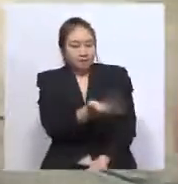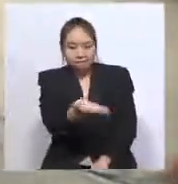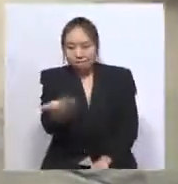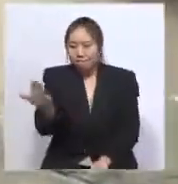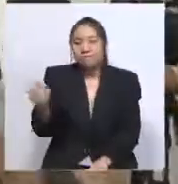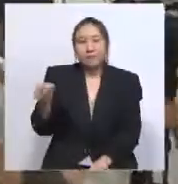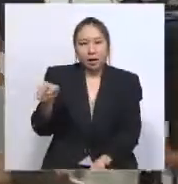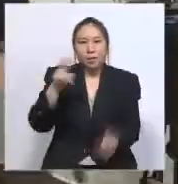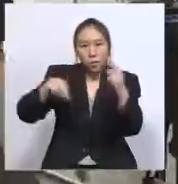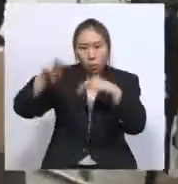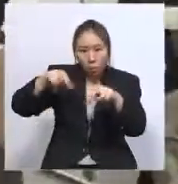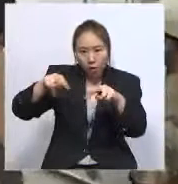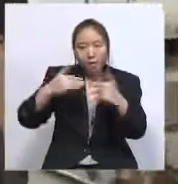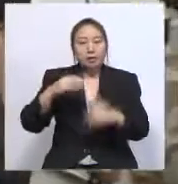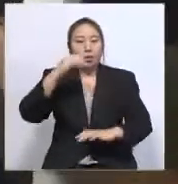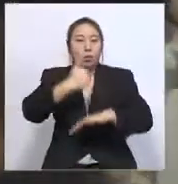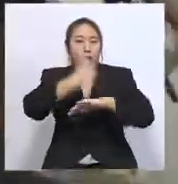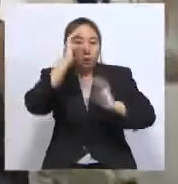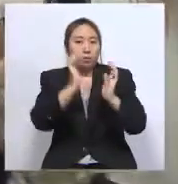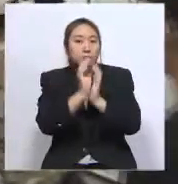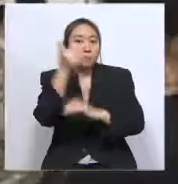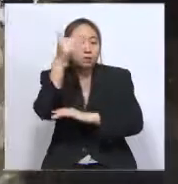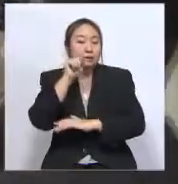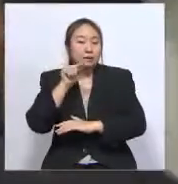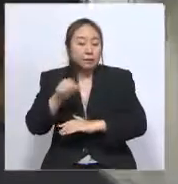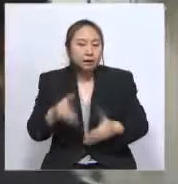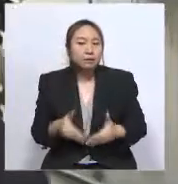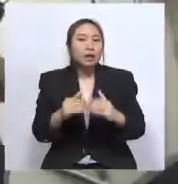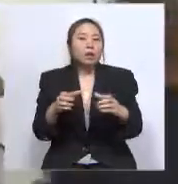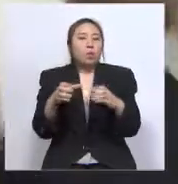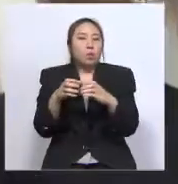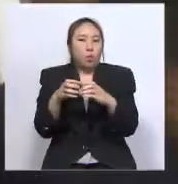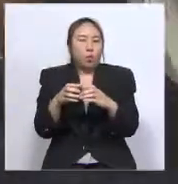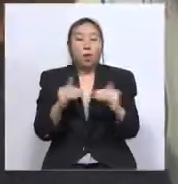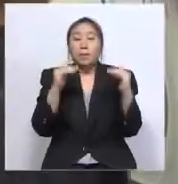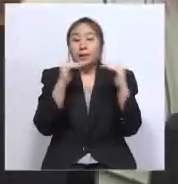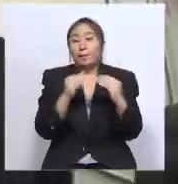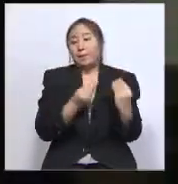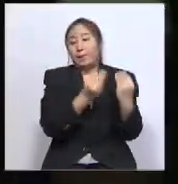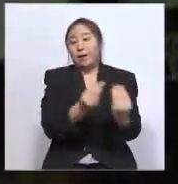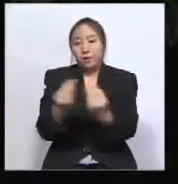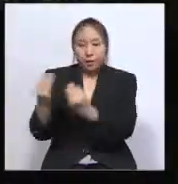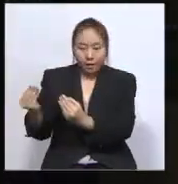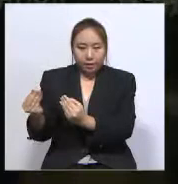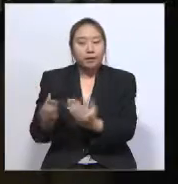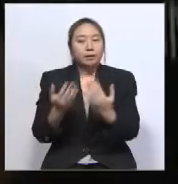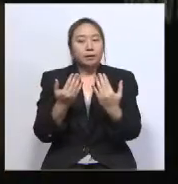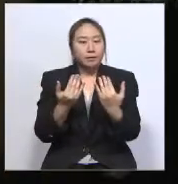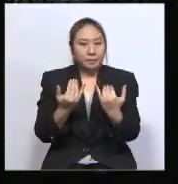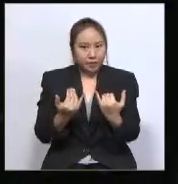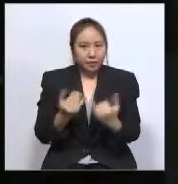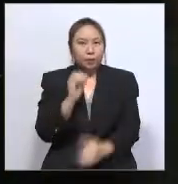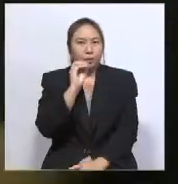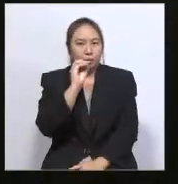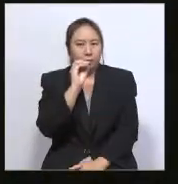าการตำรวจแห่งชาติเองก็สั่งให้ตั้งคณะพนักงานสอบสวนนะครับเพื่อให้ความเป็นธรรมแก่ทุกฝ่ายแล้วท่านเองนะครับยังยืน